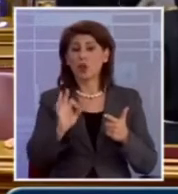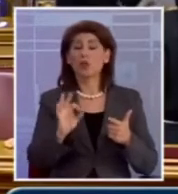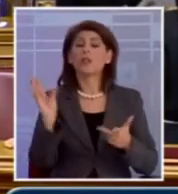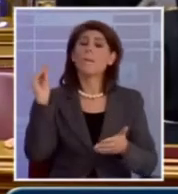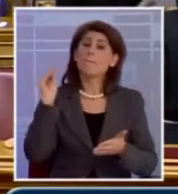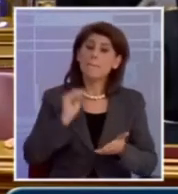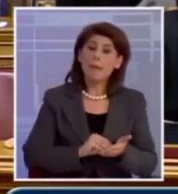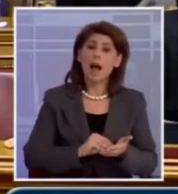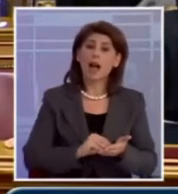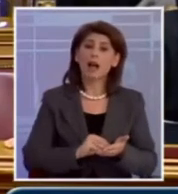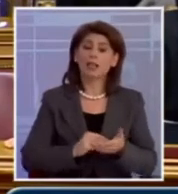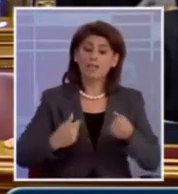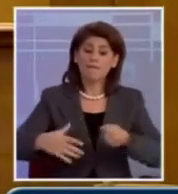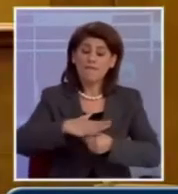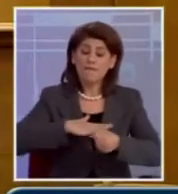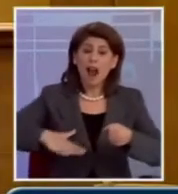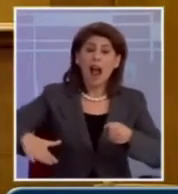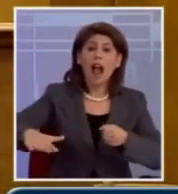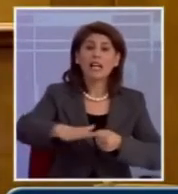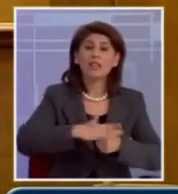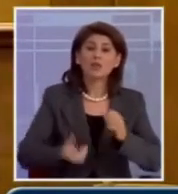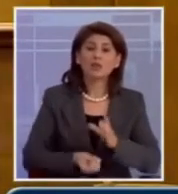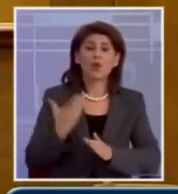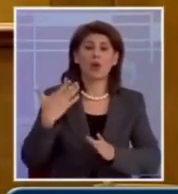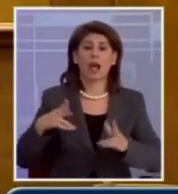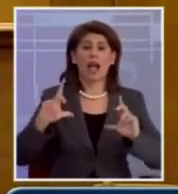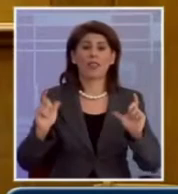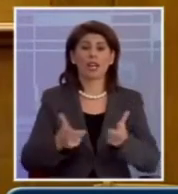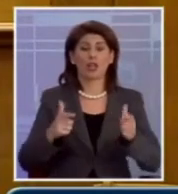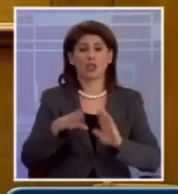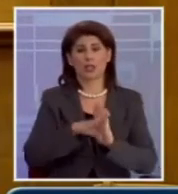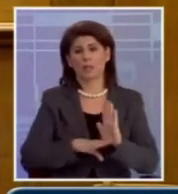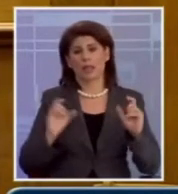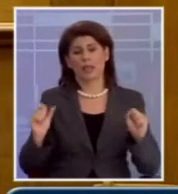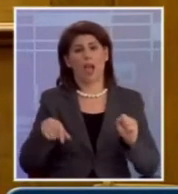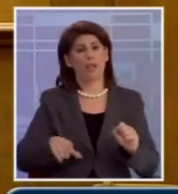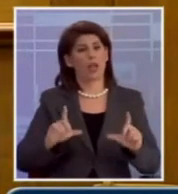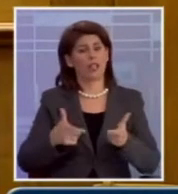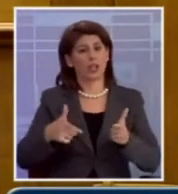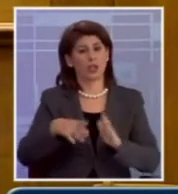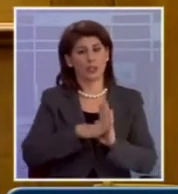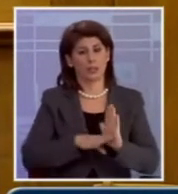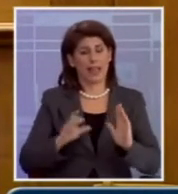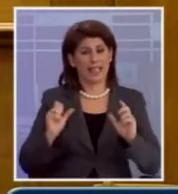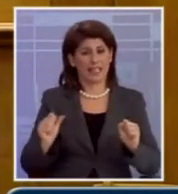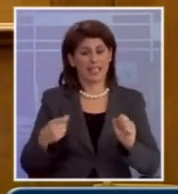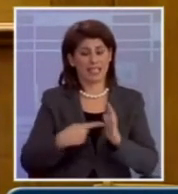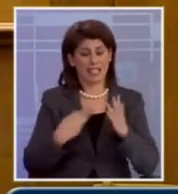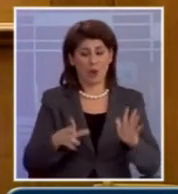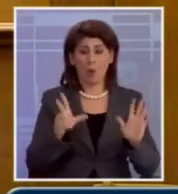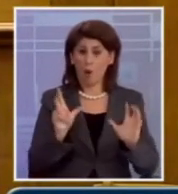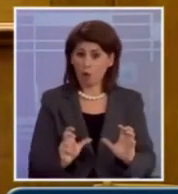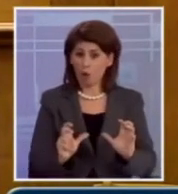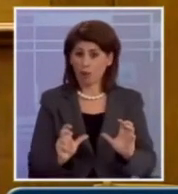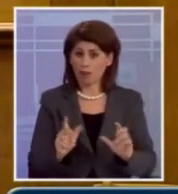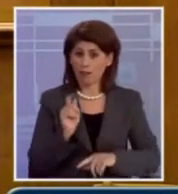επαναθεμελίωση του Εθνικού Συστήματος Υγείας. Ένα Εθνικό Σύστημα Υγείας που θεμελιώθηκε τη δεκαετία του 80